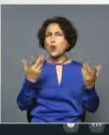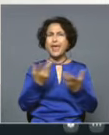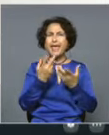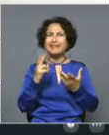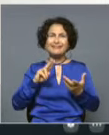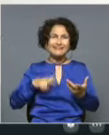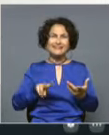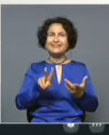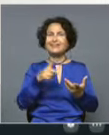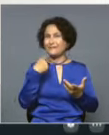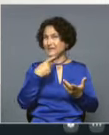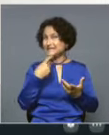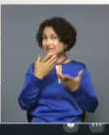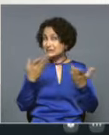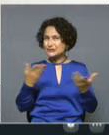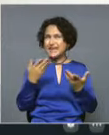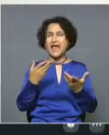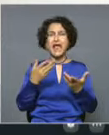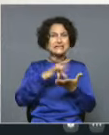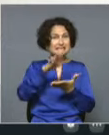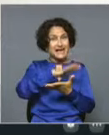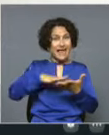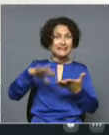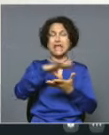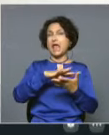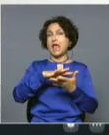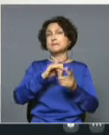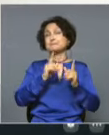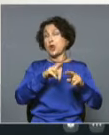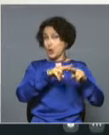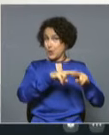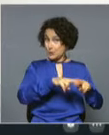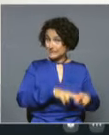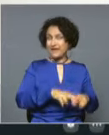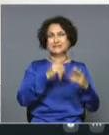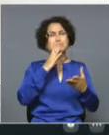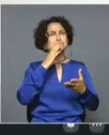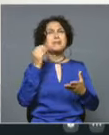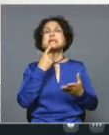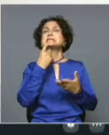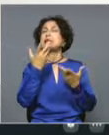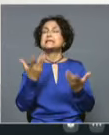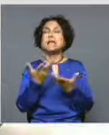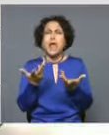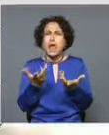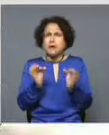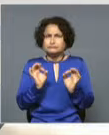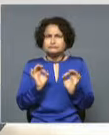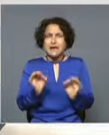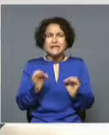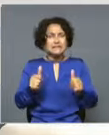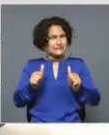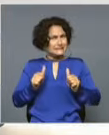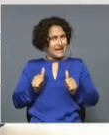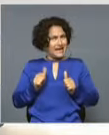се научава достатъчно добре от първото поколение, което остава с български език. Прекрасен пример как български език се